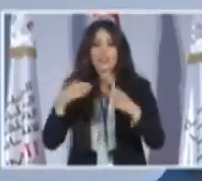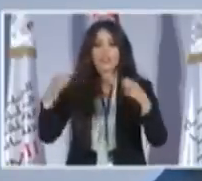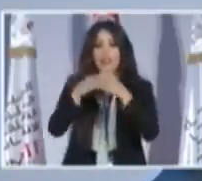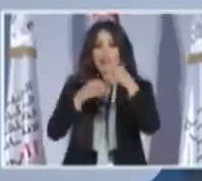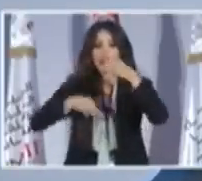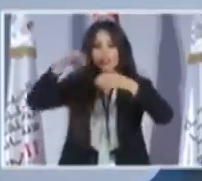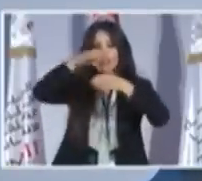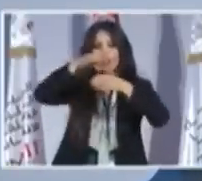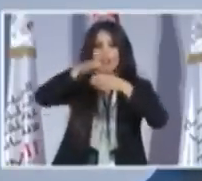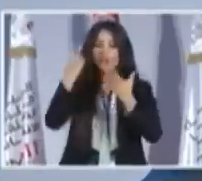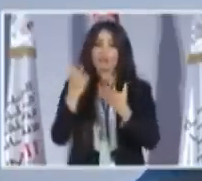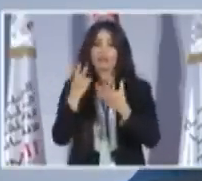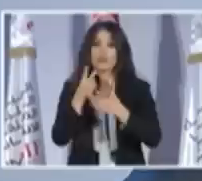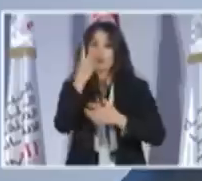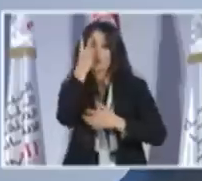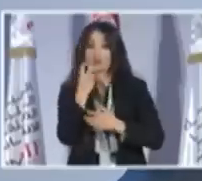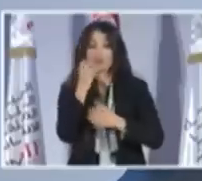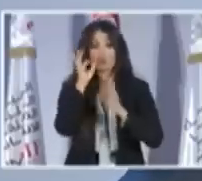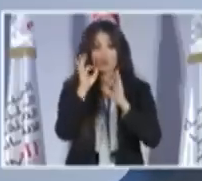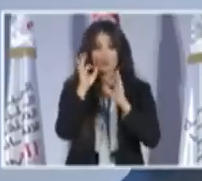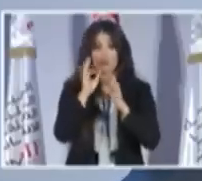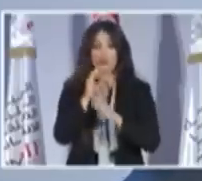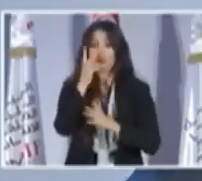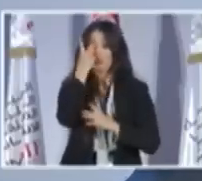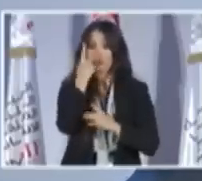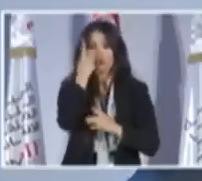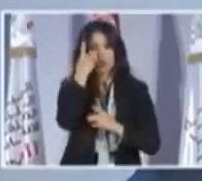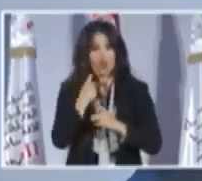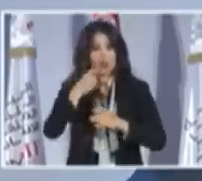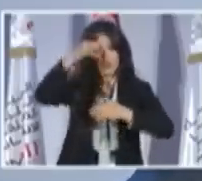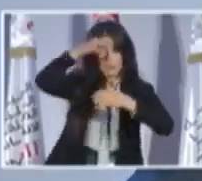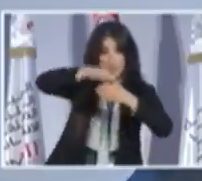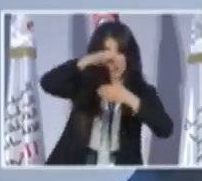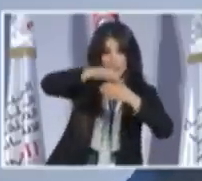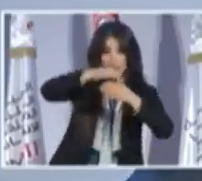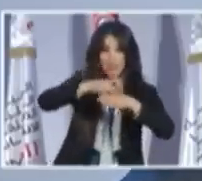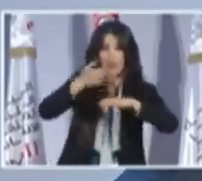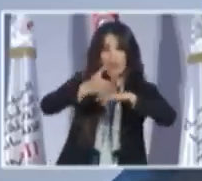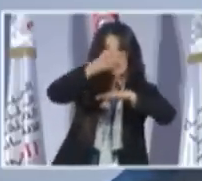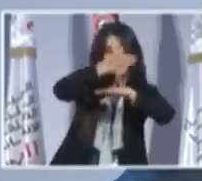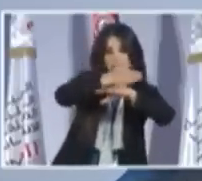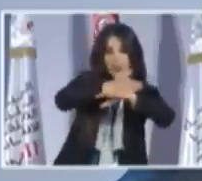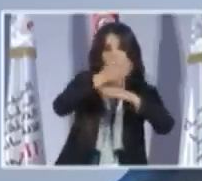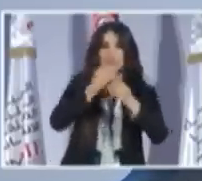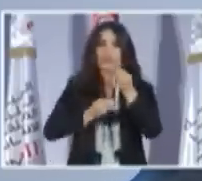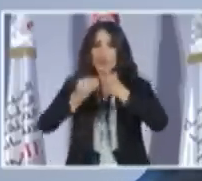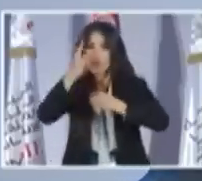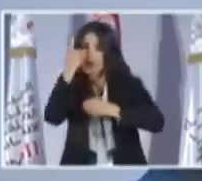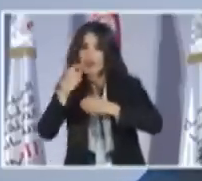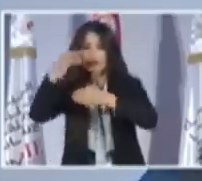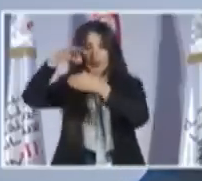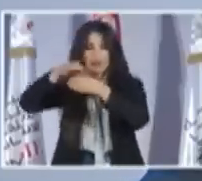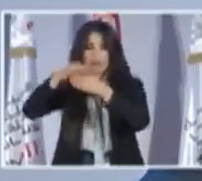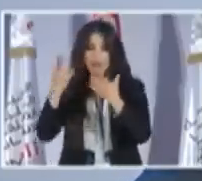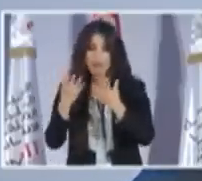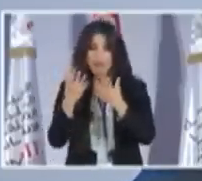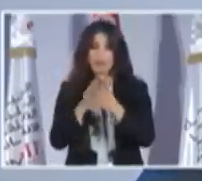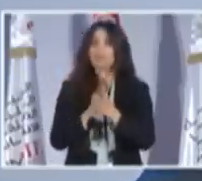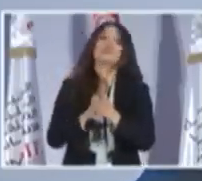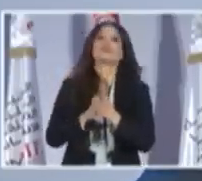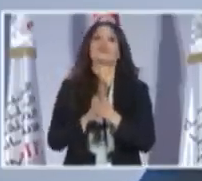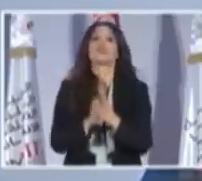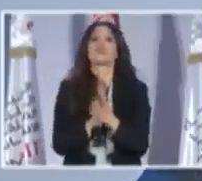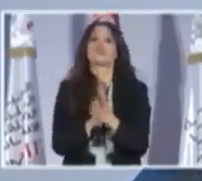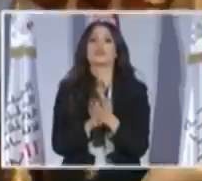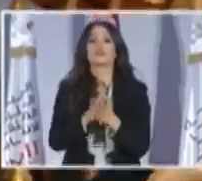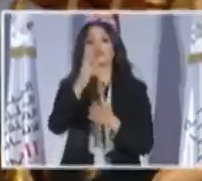يومين فقط اليوم اللي يقبل الاقتراع يسبق يوم الاقتراع و يوم الاقتراع يعني اليوم ما الذي ملعب